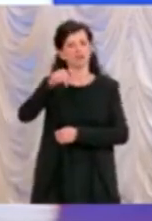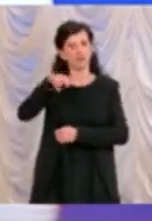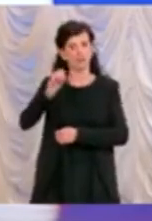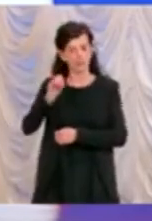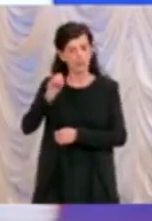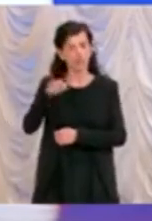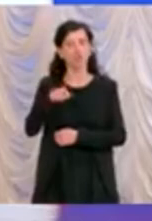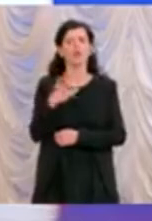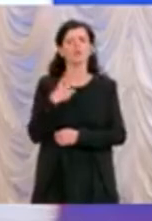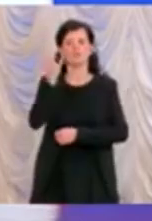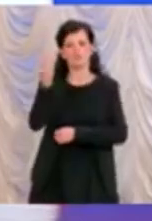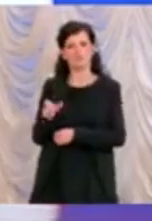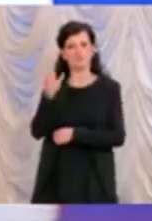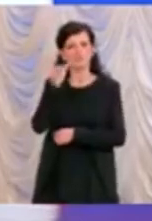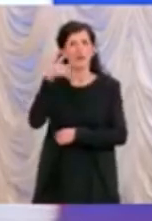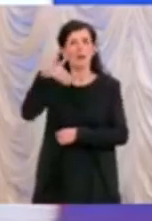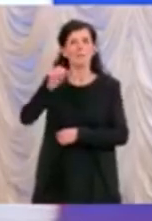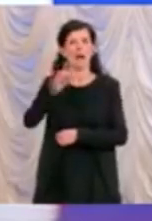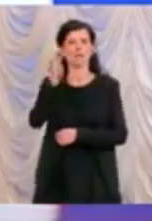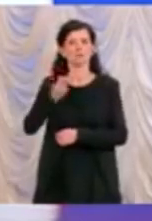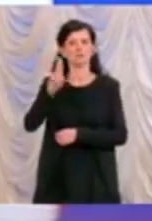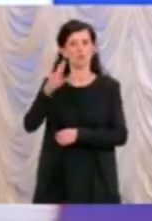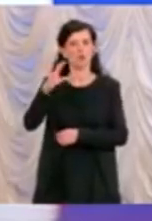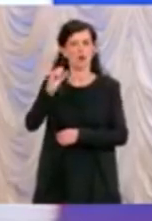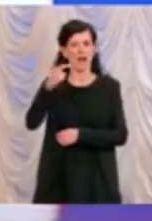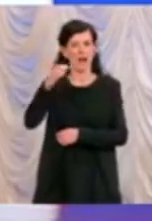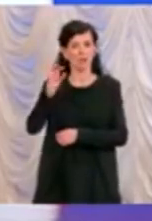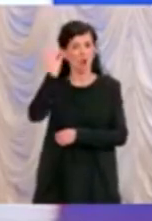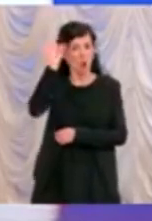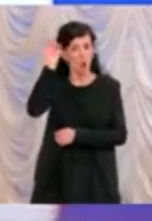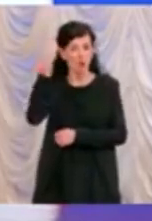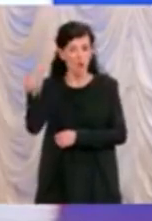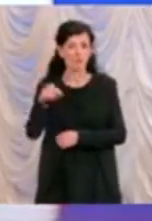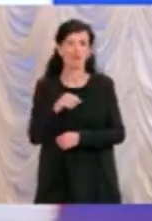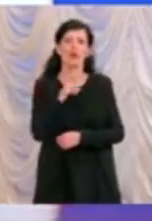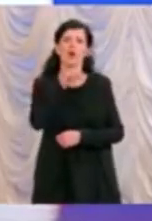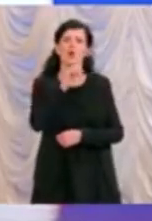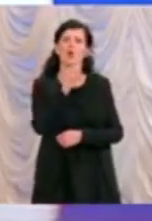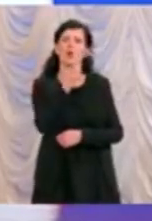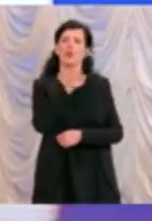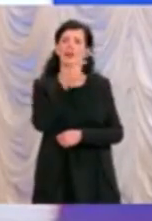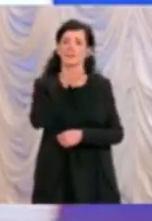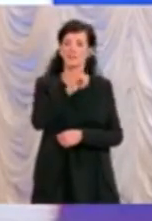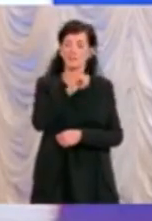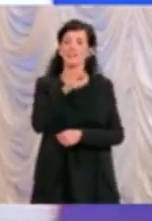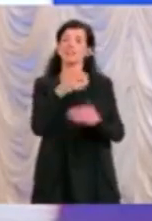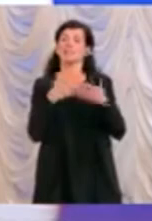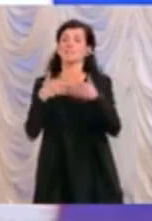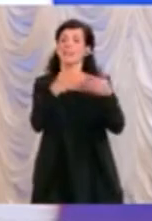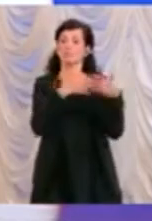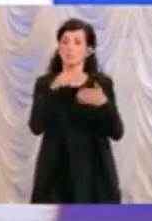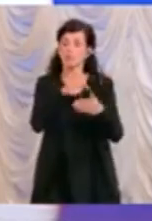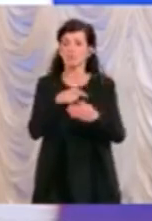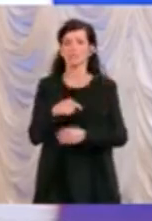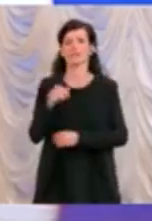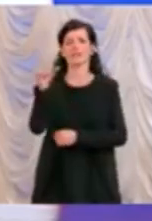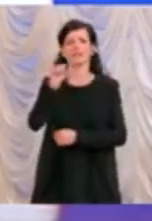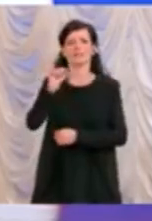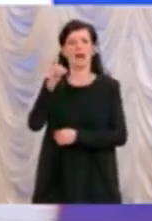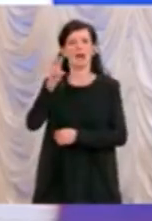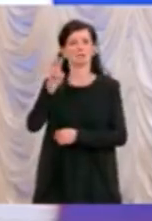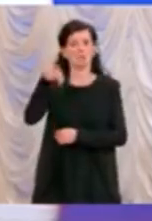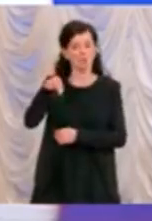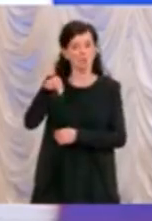professoressa mazzucato che a londra moretti berkeley negli stati uniti raffaella sadun di